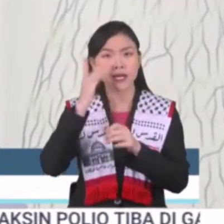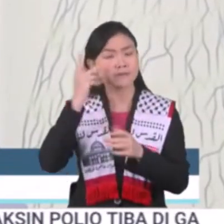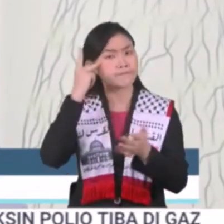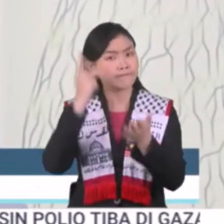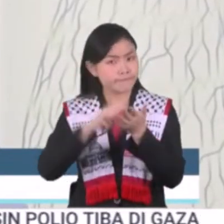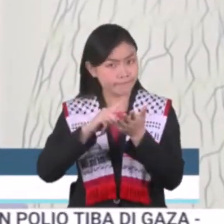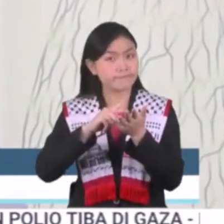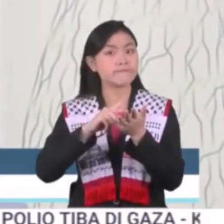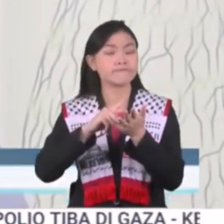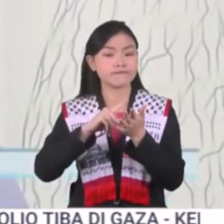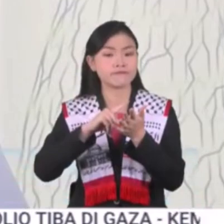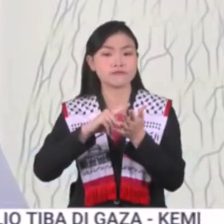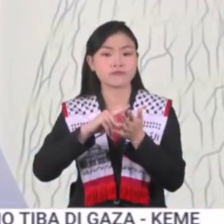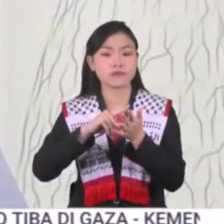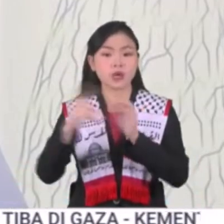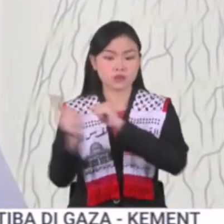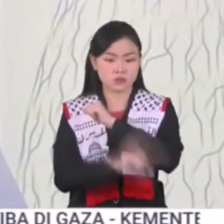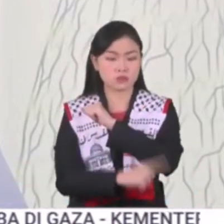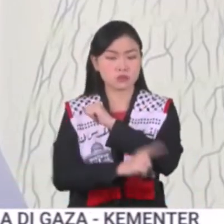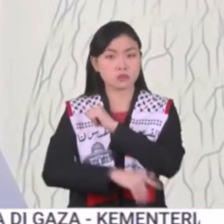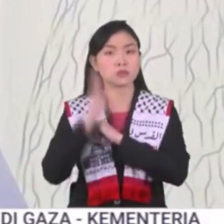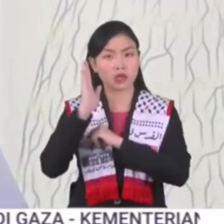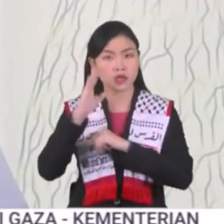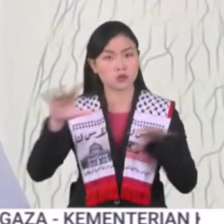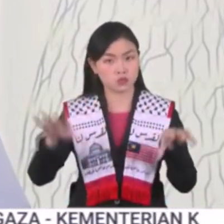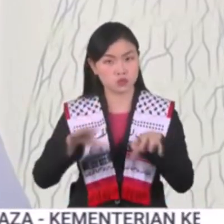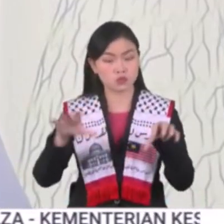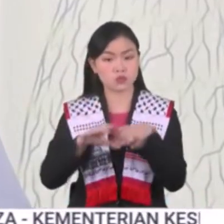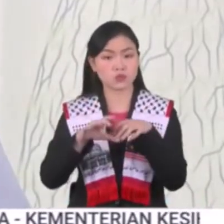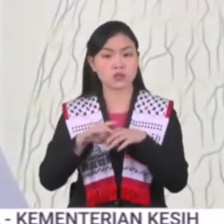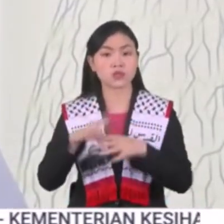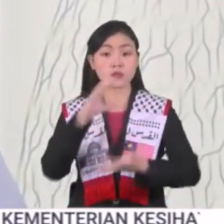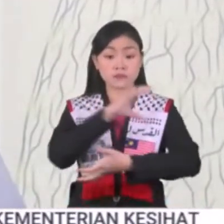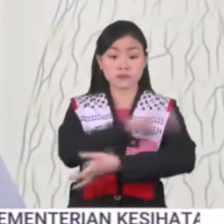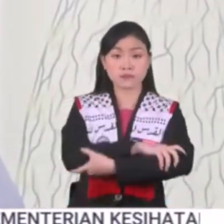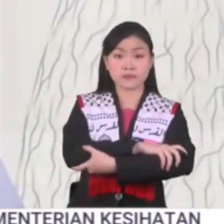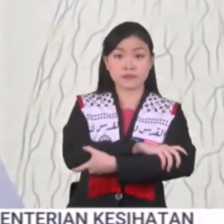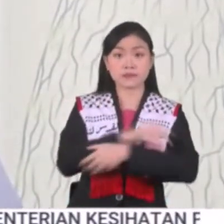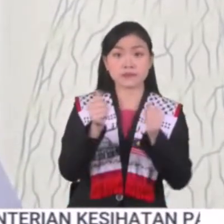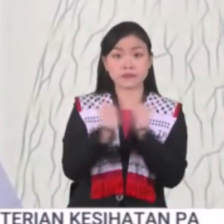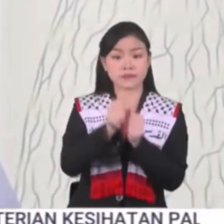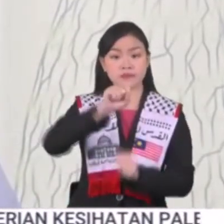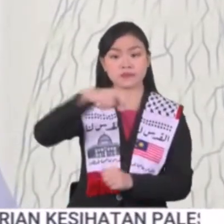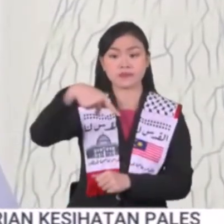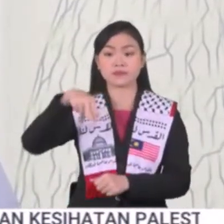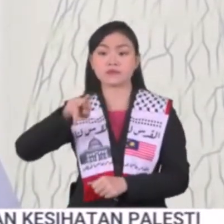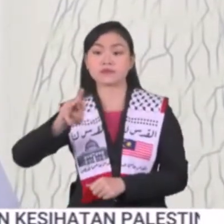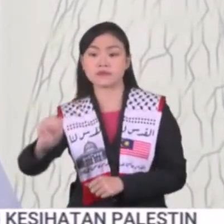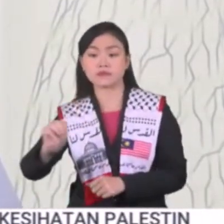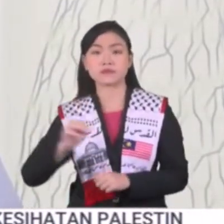dan tindakan susulan akan diambil untuk kita bekerjasama dengan SPRM.